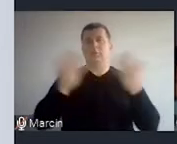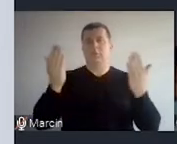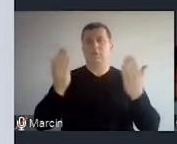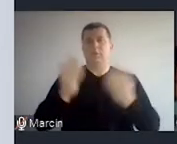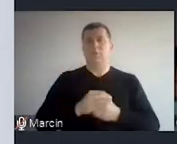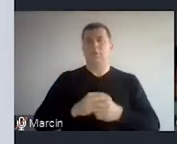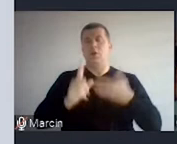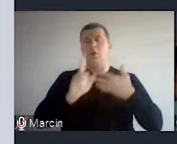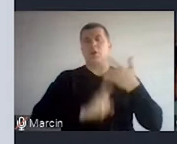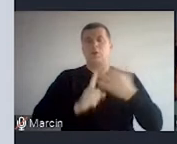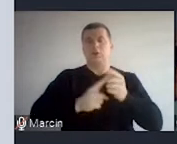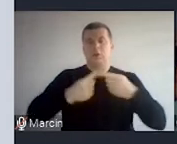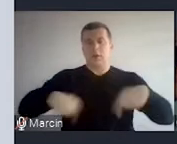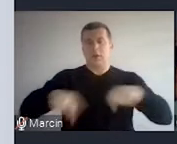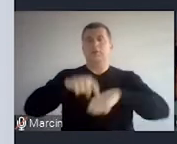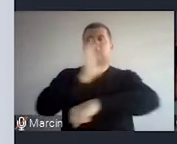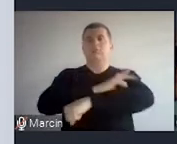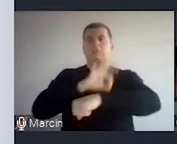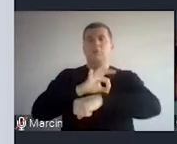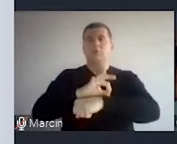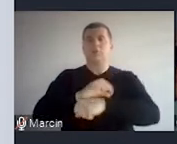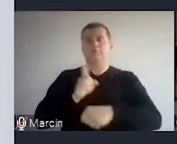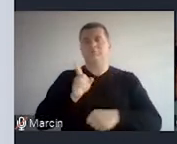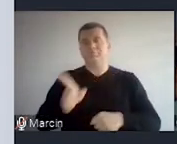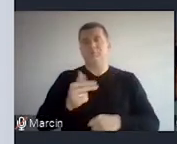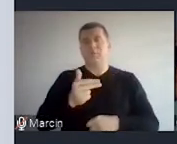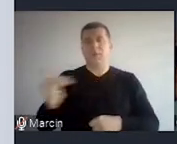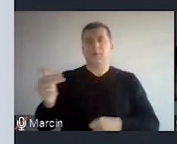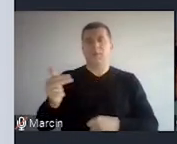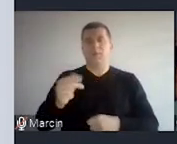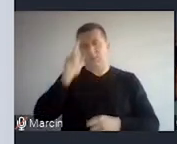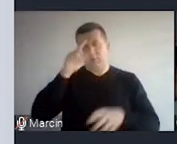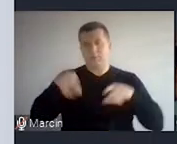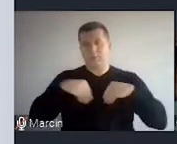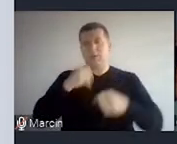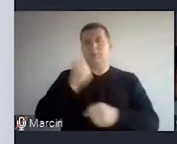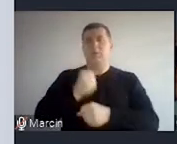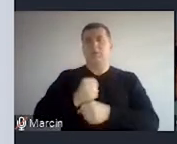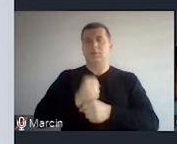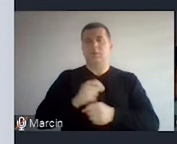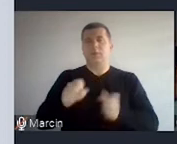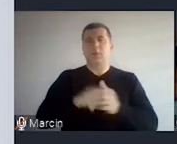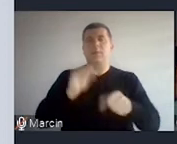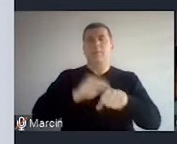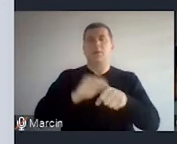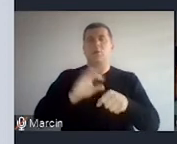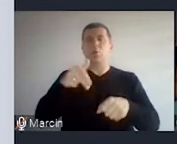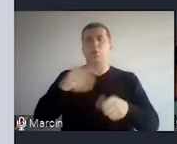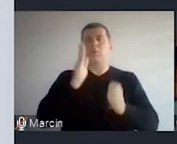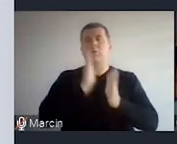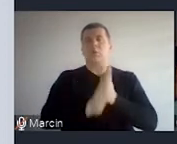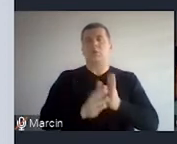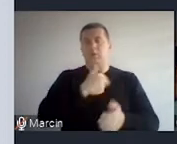o rozliczaniu i realizacji projektów w kontekście personelu i metod uproszczonych w realizacji